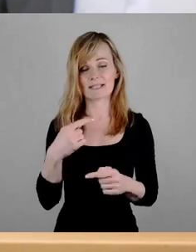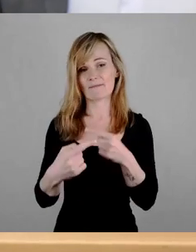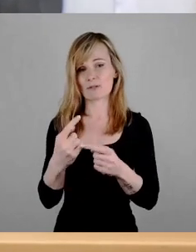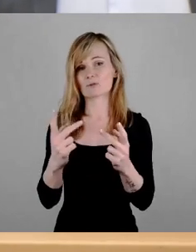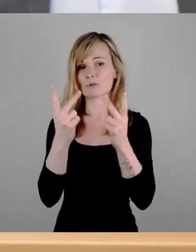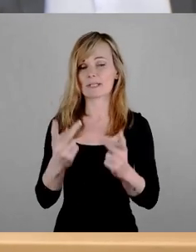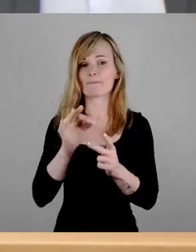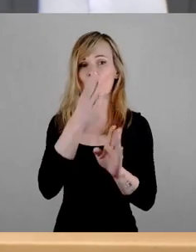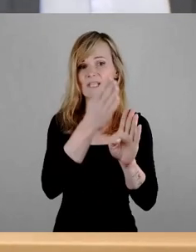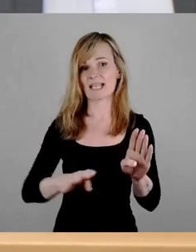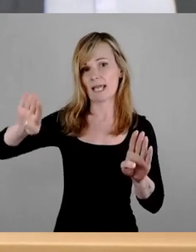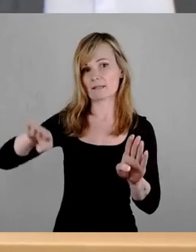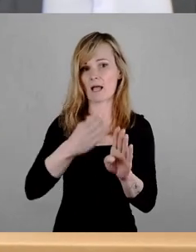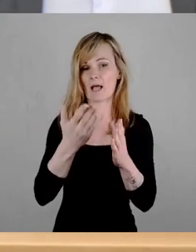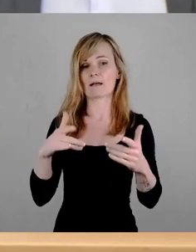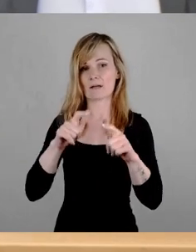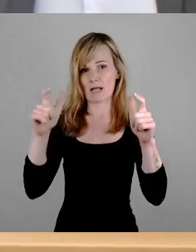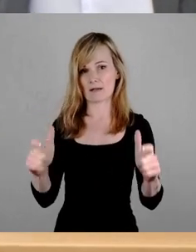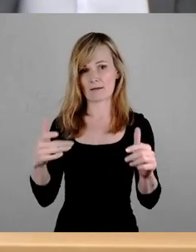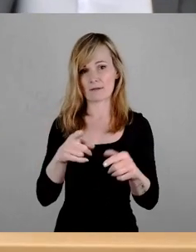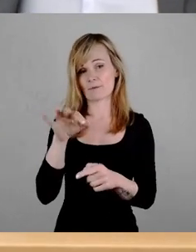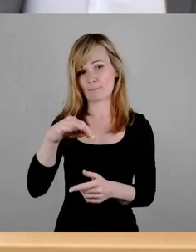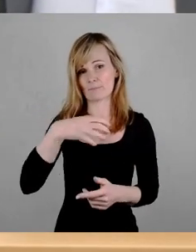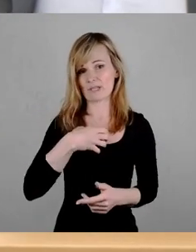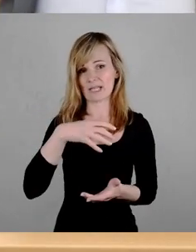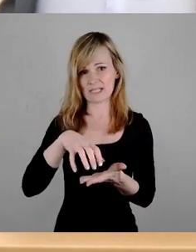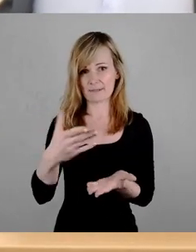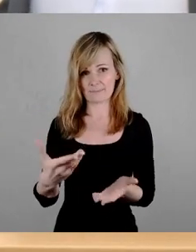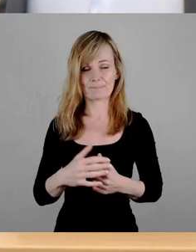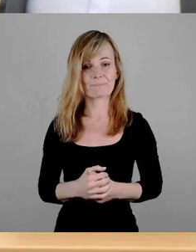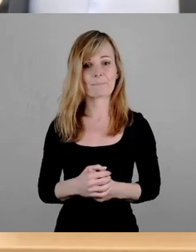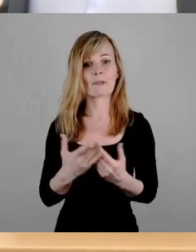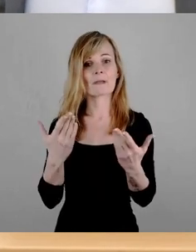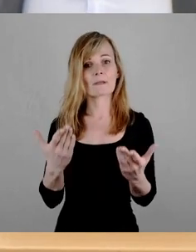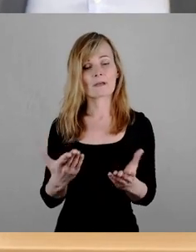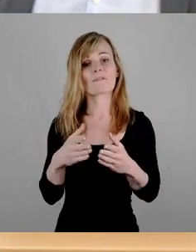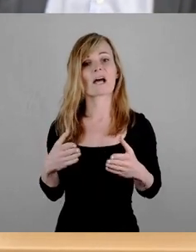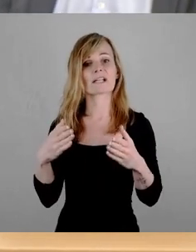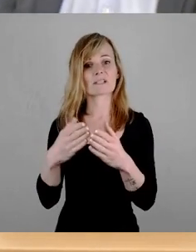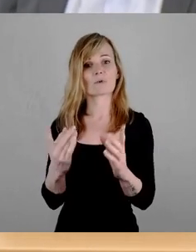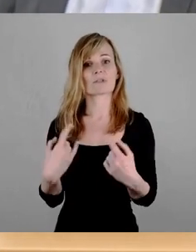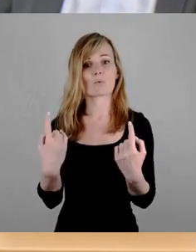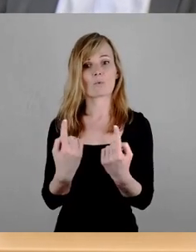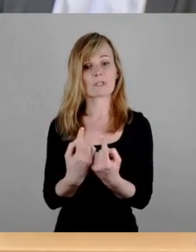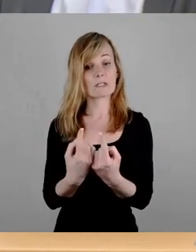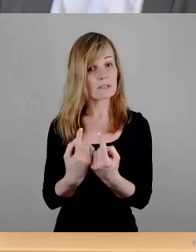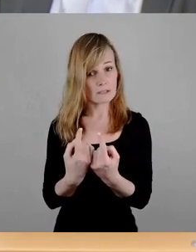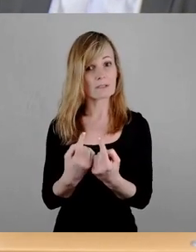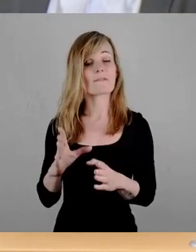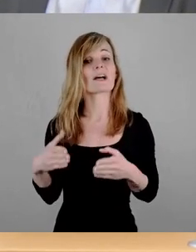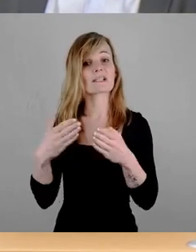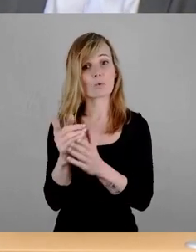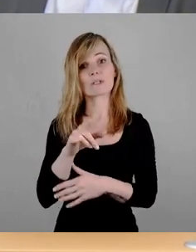Anlagen in der Landeshauptstadt und würden hier in der Fraktionsrunde mit der Fraktion DIE LINKE